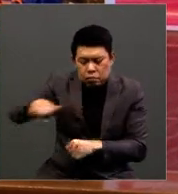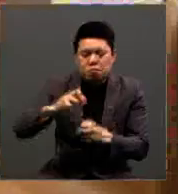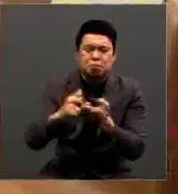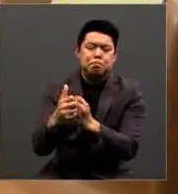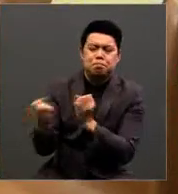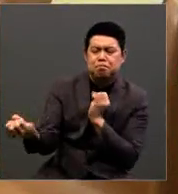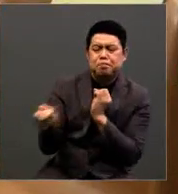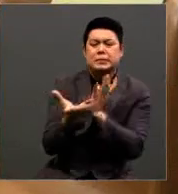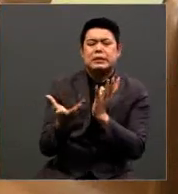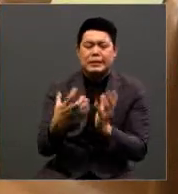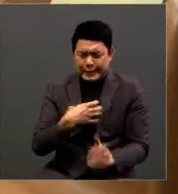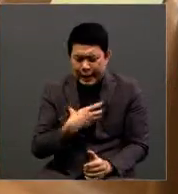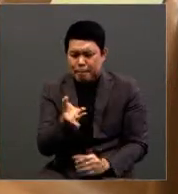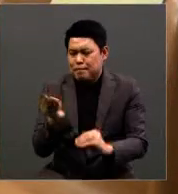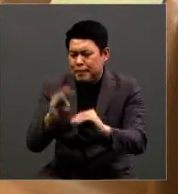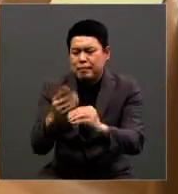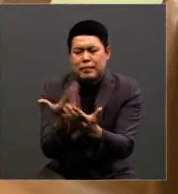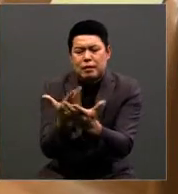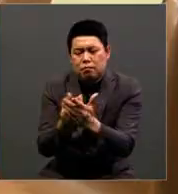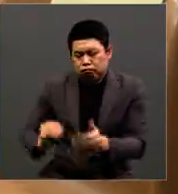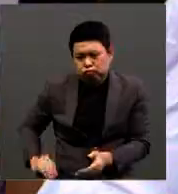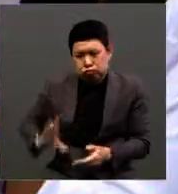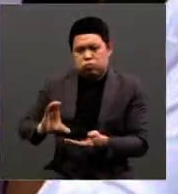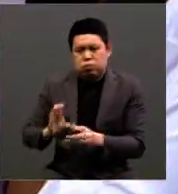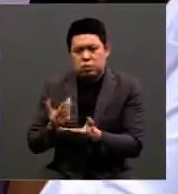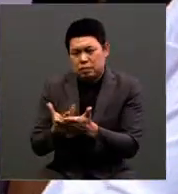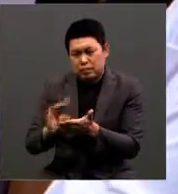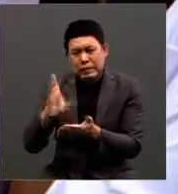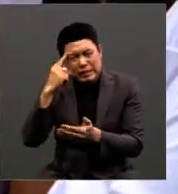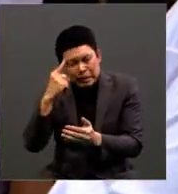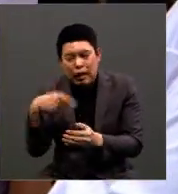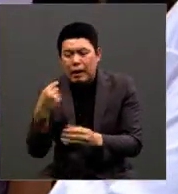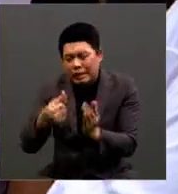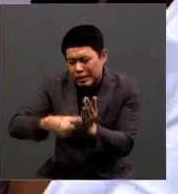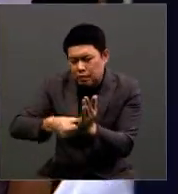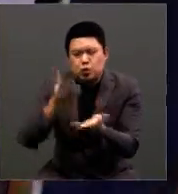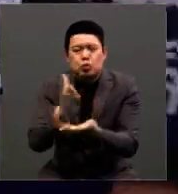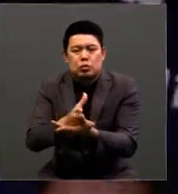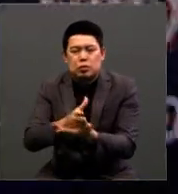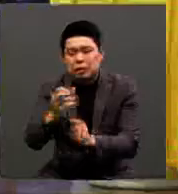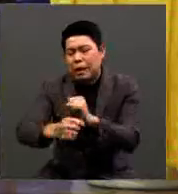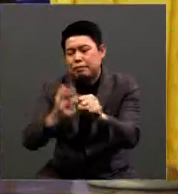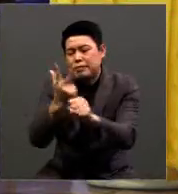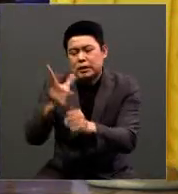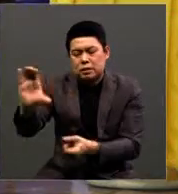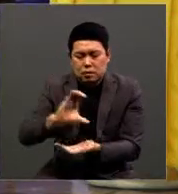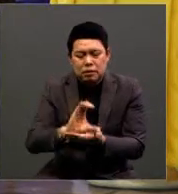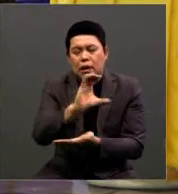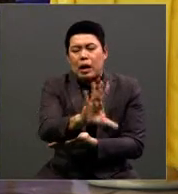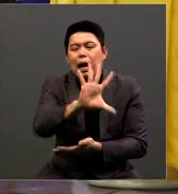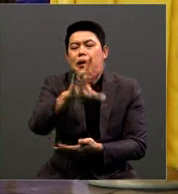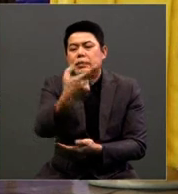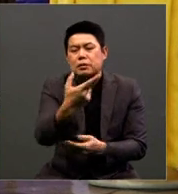รับผลกระทบอย่างหนักจึงอยากจะเพิ่มเงินในกระเป๋าให้กับประชาชนด้วยการพักหนี้ 3ปีและมีเงินทุนไปตั้งตัว 50,000บาท